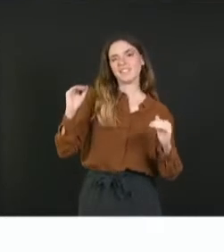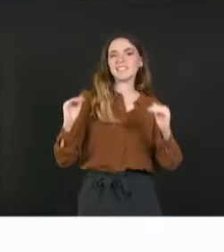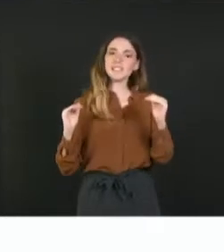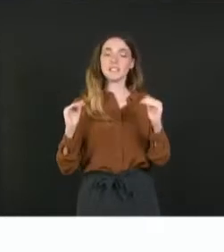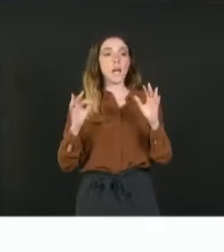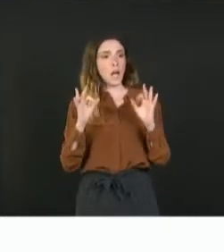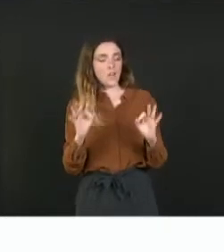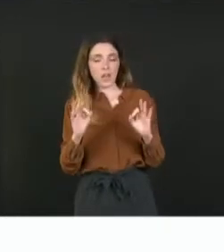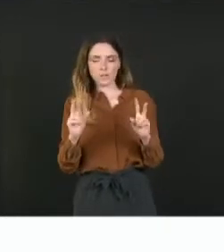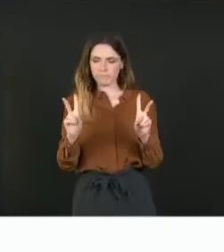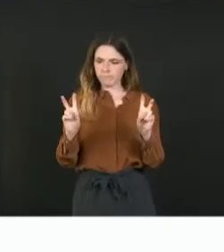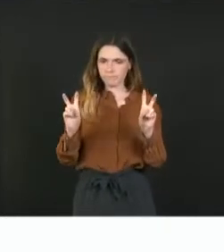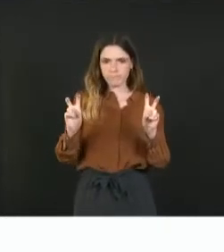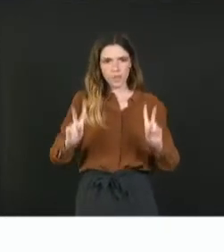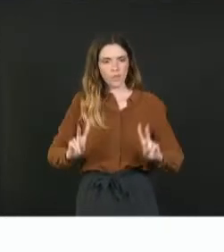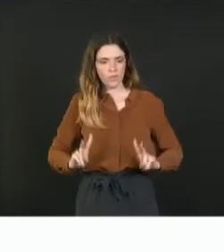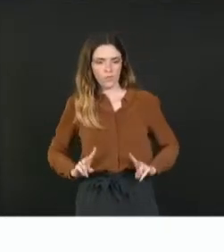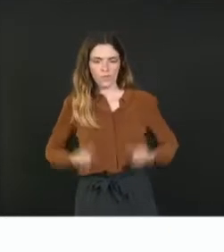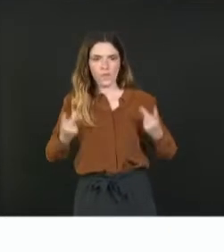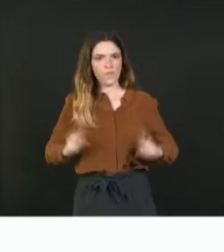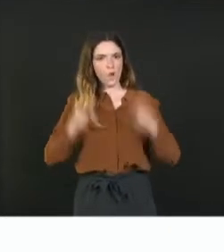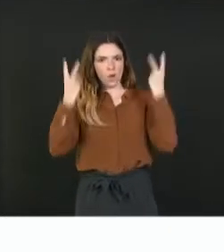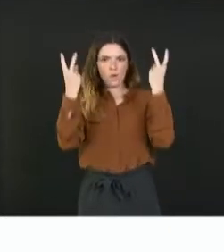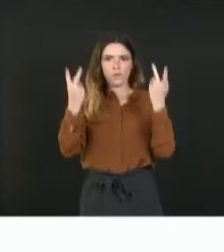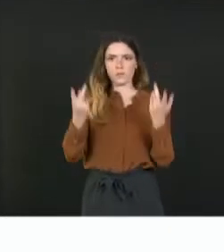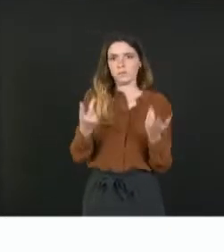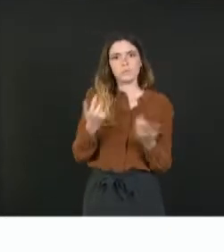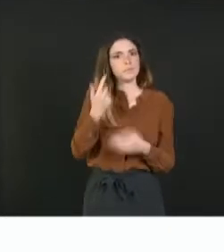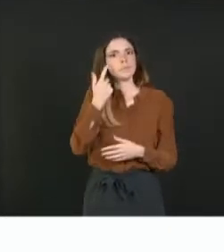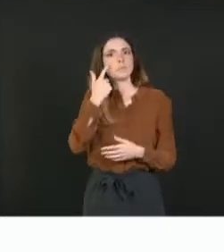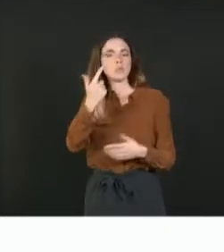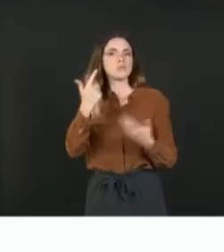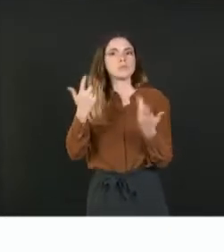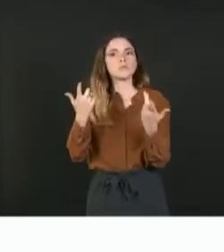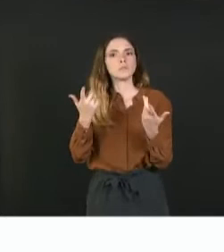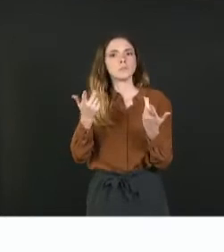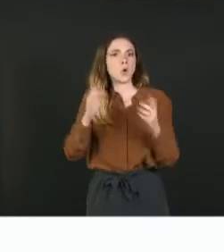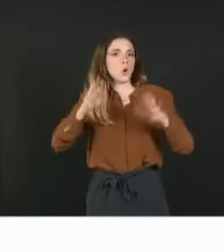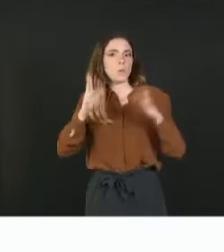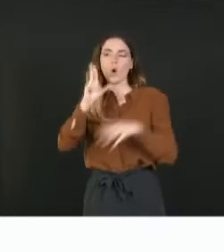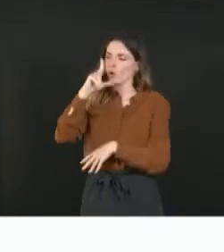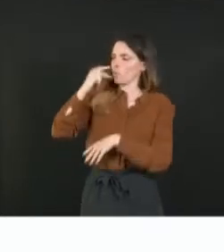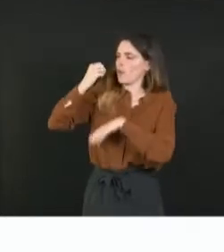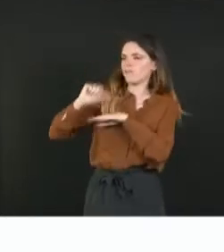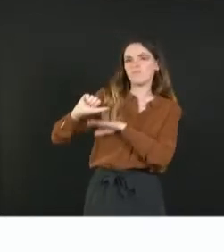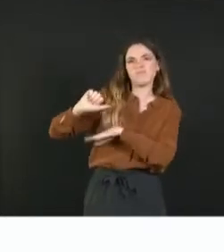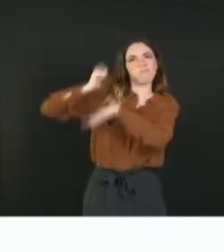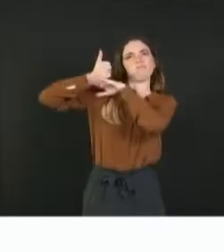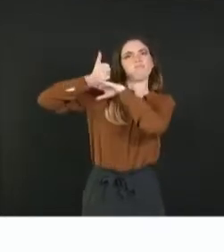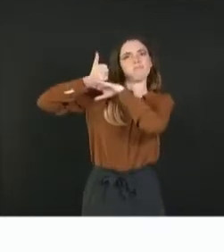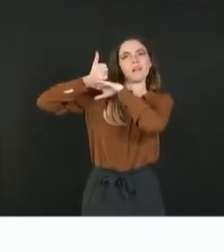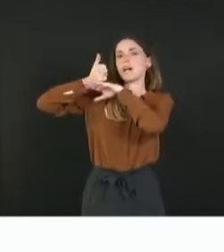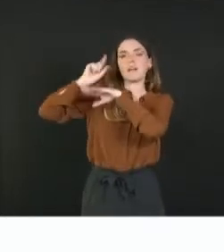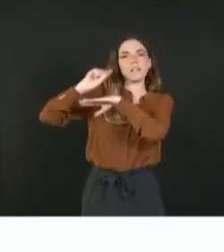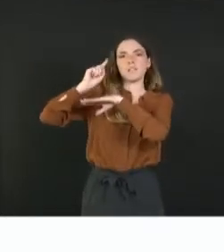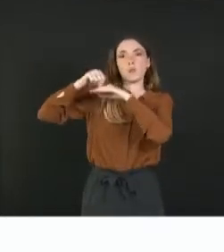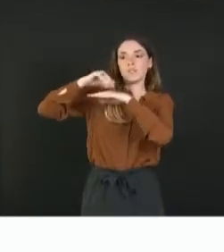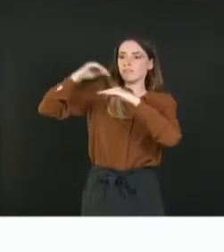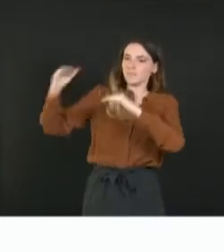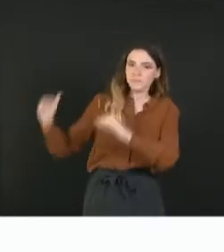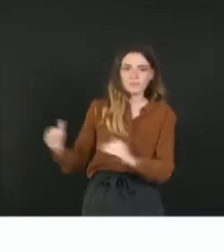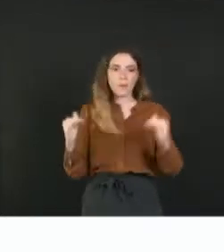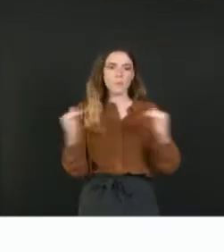y a un pas à faire pour sortir de cette posture du dessus, pour revenir dans le vivant au milieu des